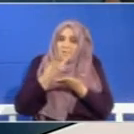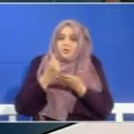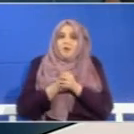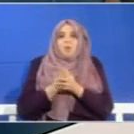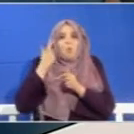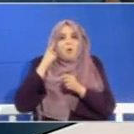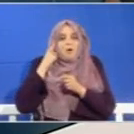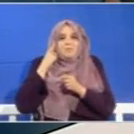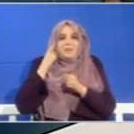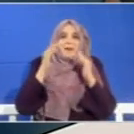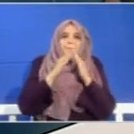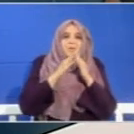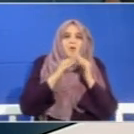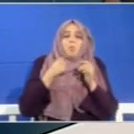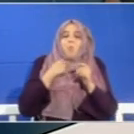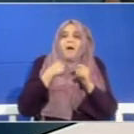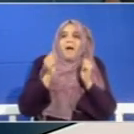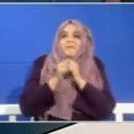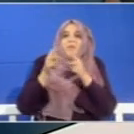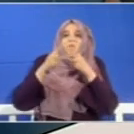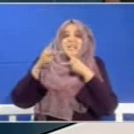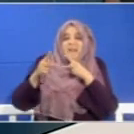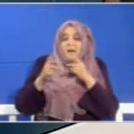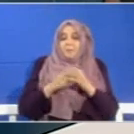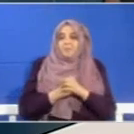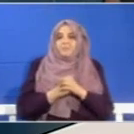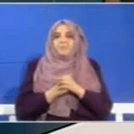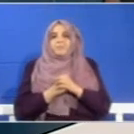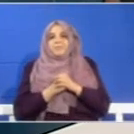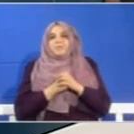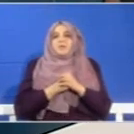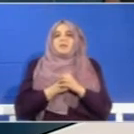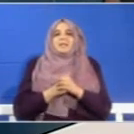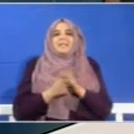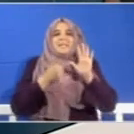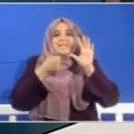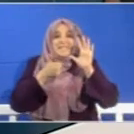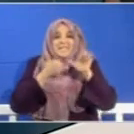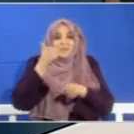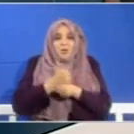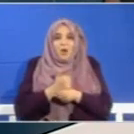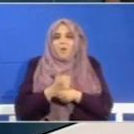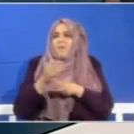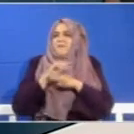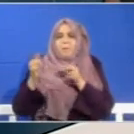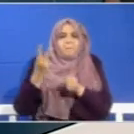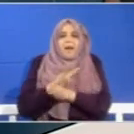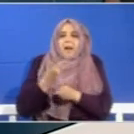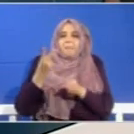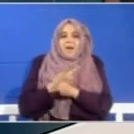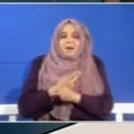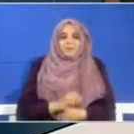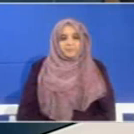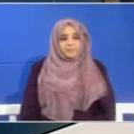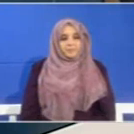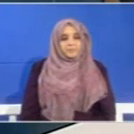مع جار سوا ديزون جار يعني لمدة 6 سنوات دركا هو يأذي فينا. إن شاء الله